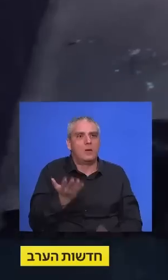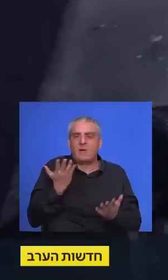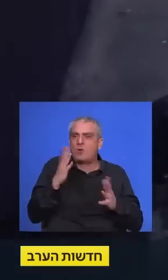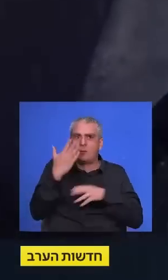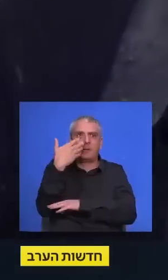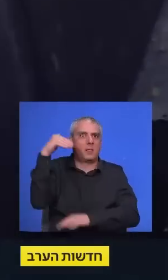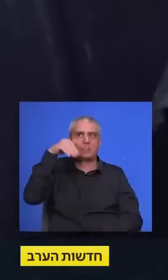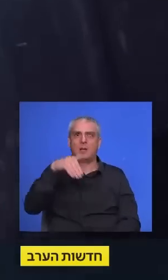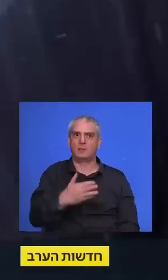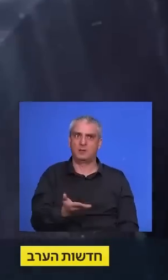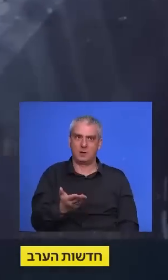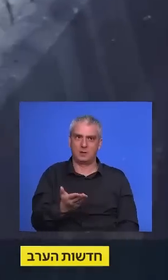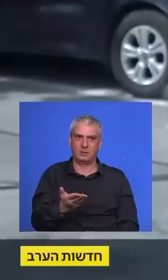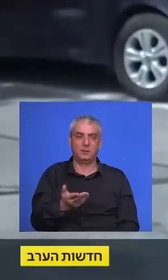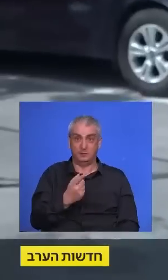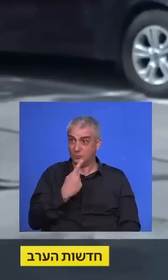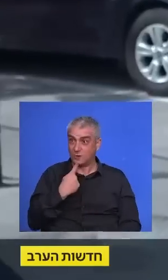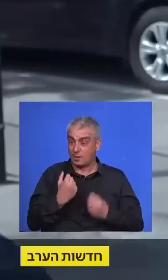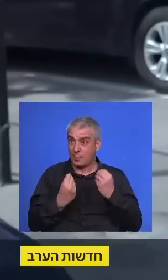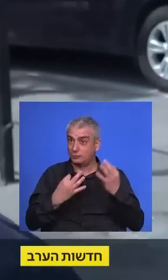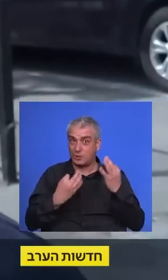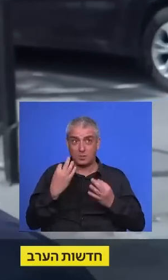המדינה שלנו? יש טעם למשחק כדורגל היום?